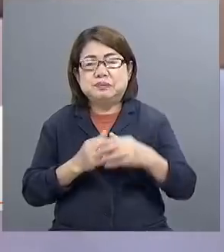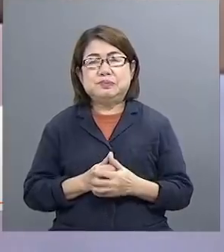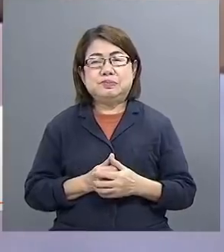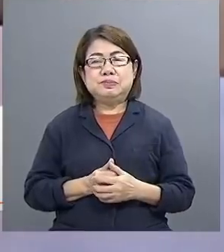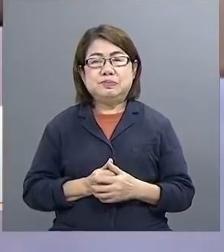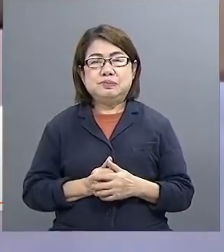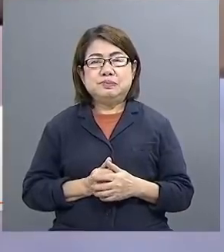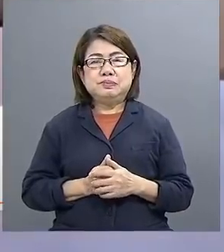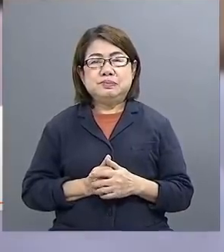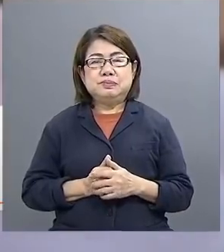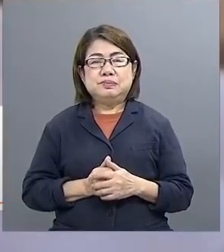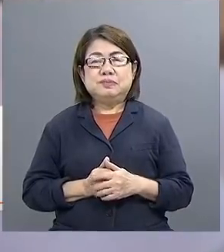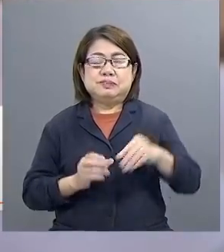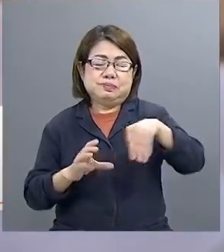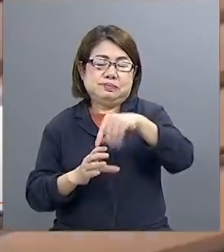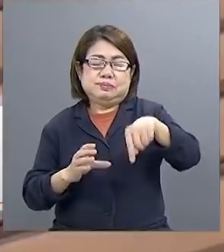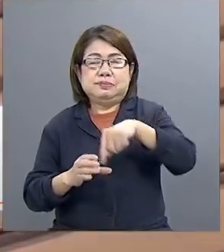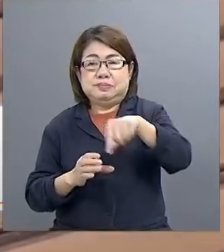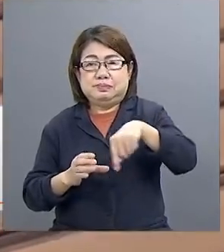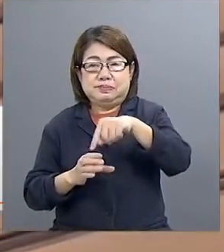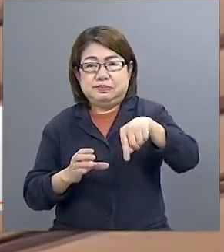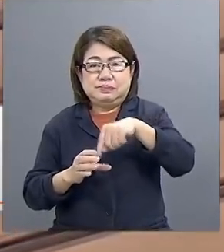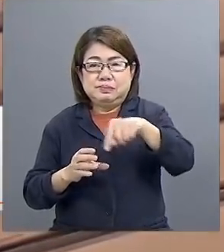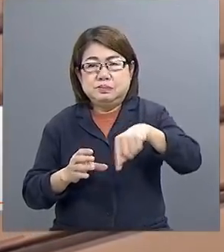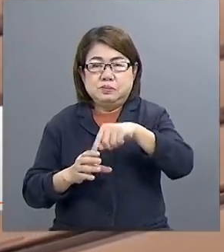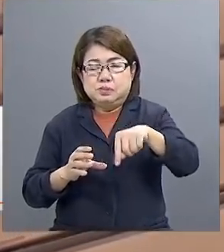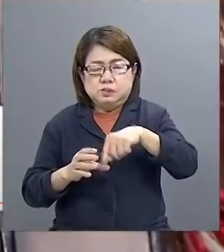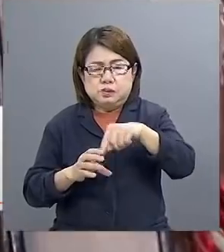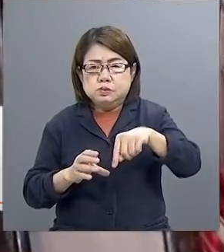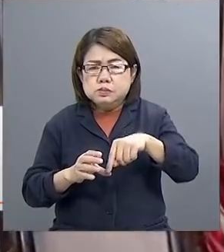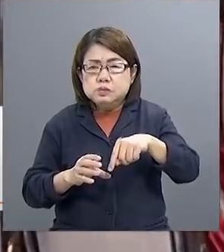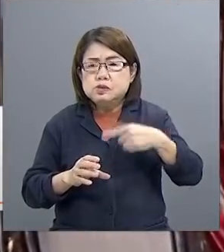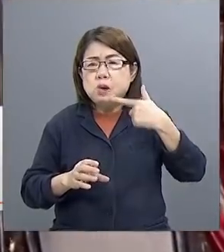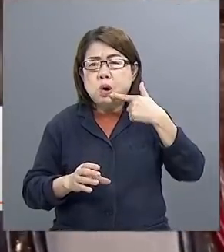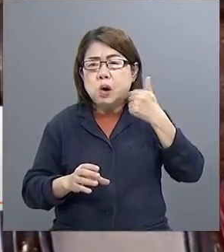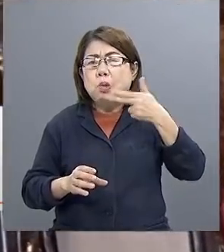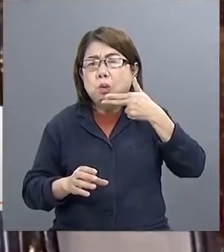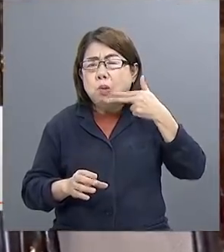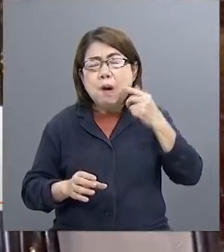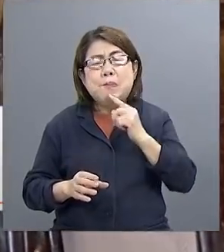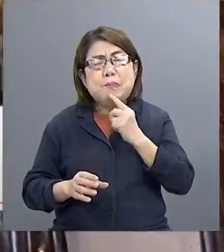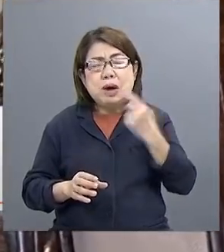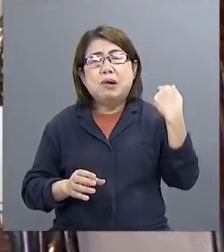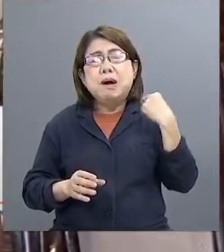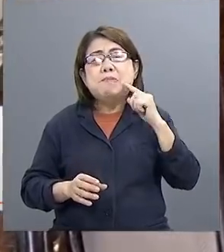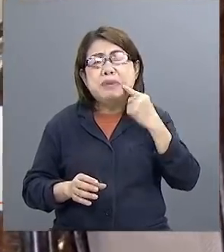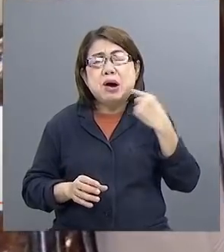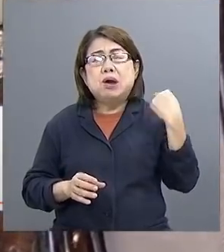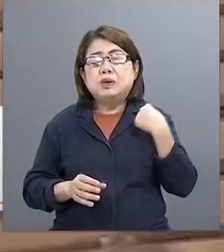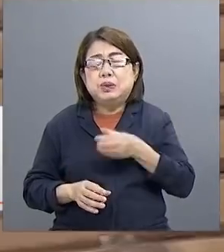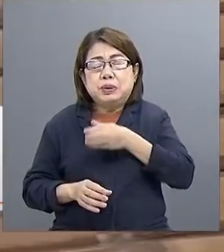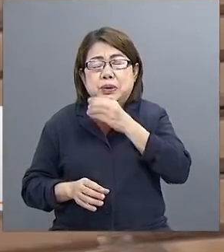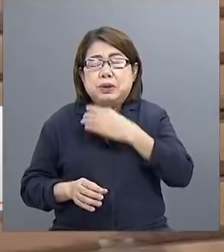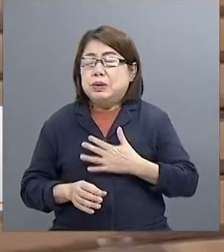เอาไปผสมกันครับคนไปเรื่อยๆจะได้รสชาติหวานอมเปรี้ยวชื่นใจสมกับการเป็นการต้อนรับสู่เมืองอาหาร